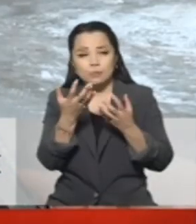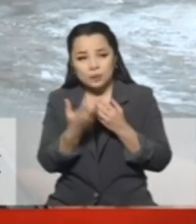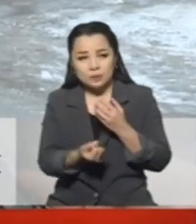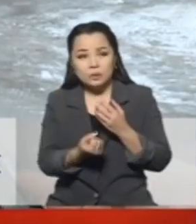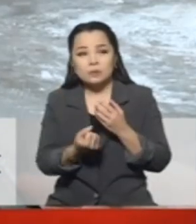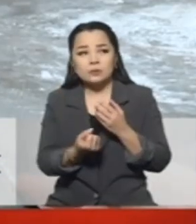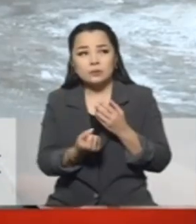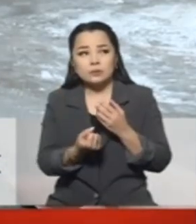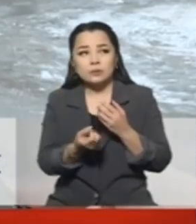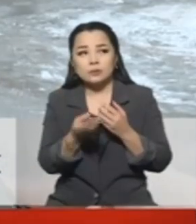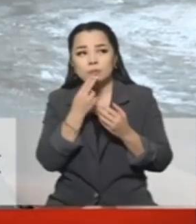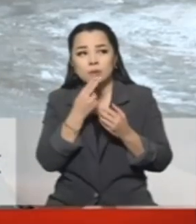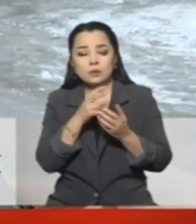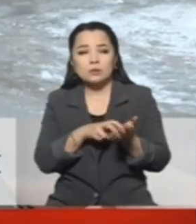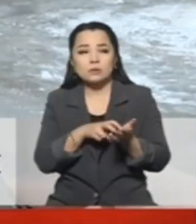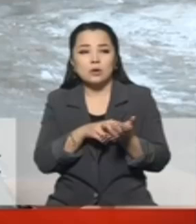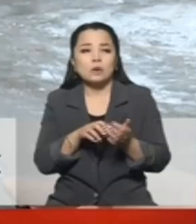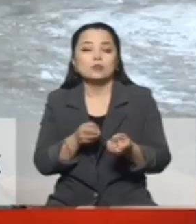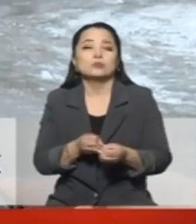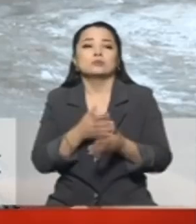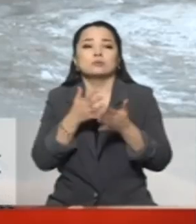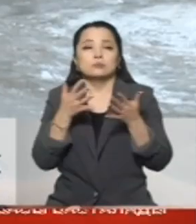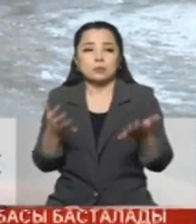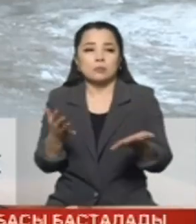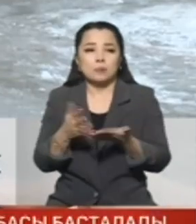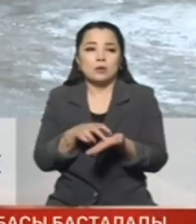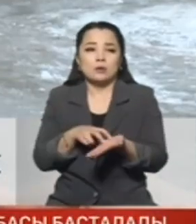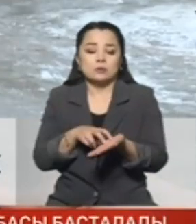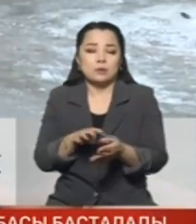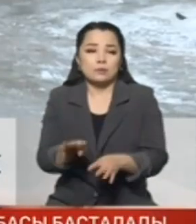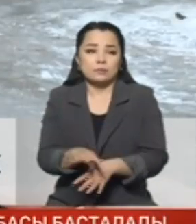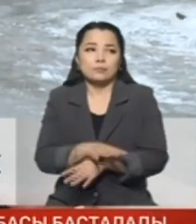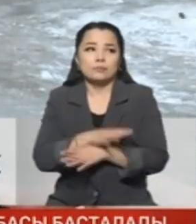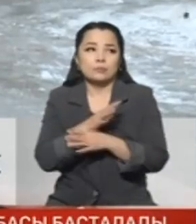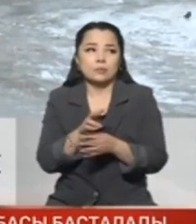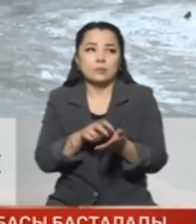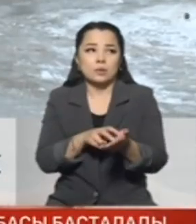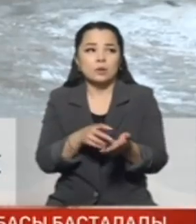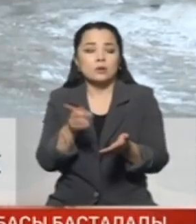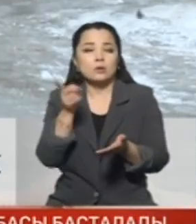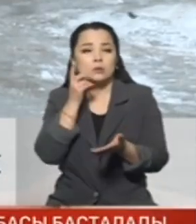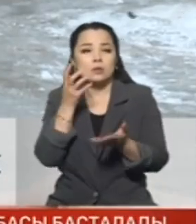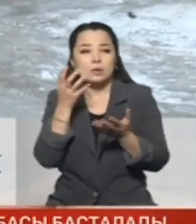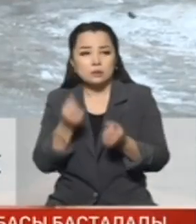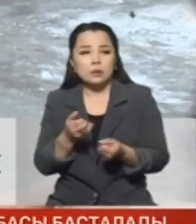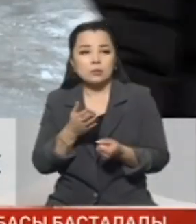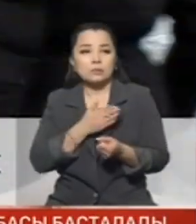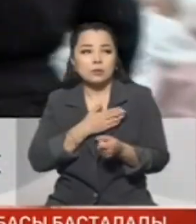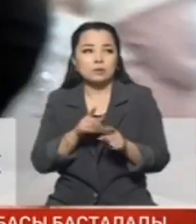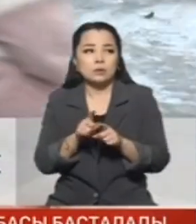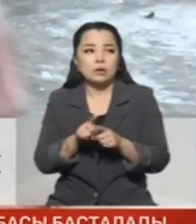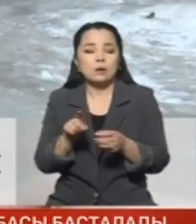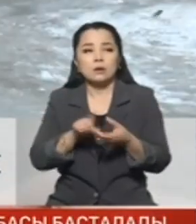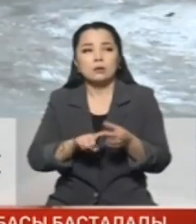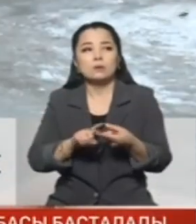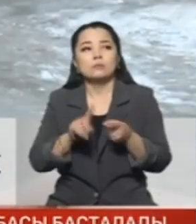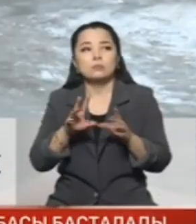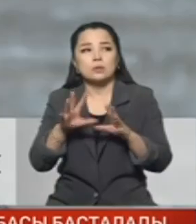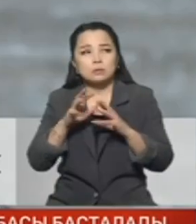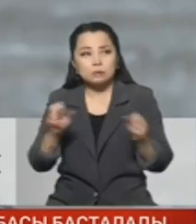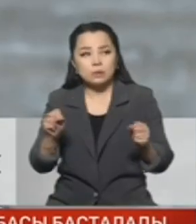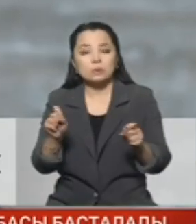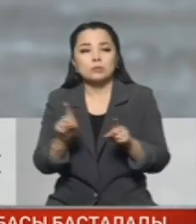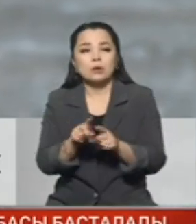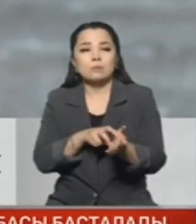кезде қорқыныштар күшейген одан бетер. Қазір тоғы өшті, менің телефоным өшеді, мен байланысқа қалай шығамын, мамам әлі